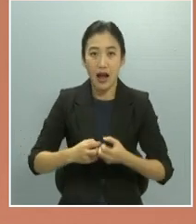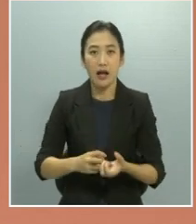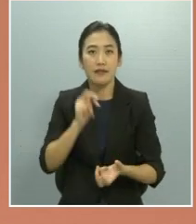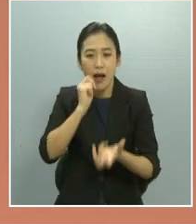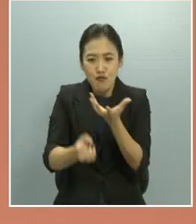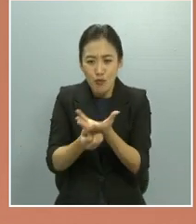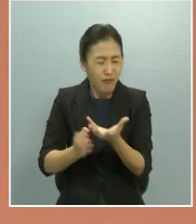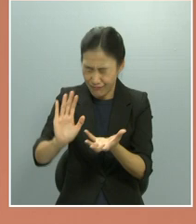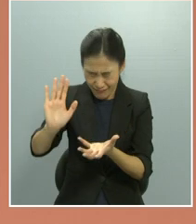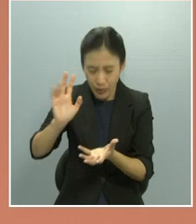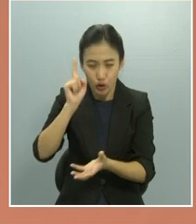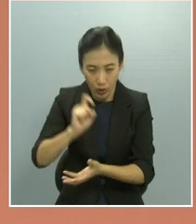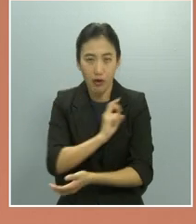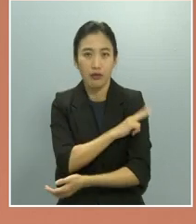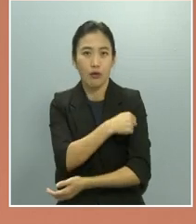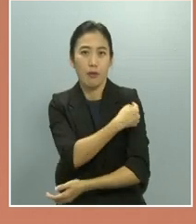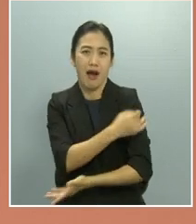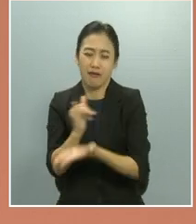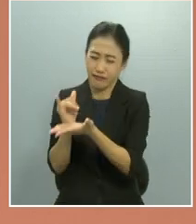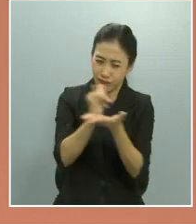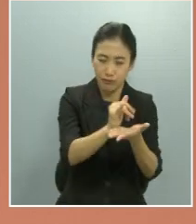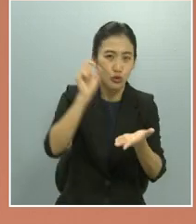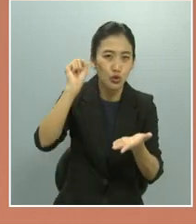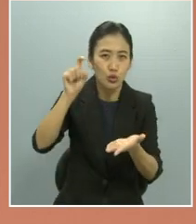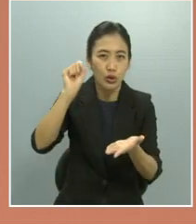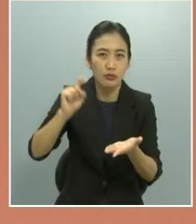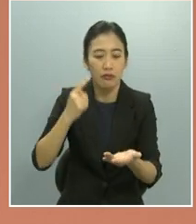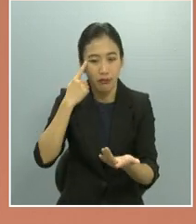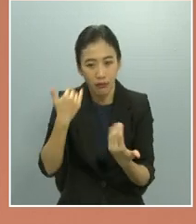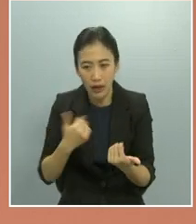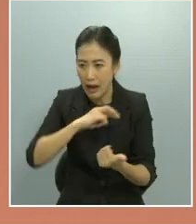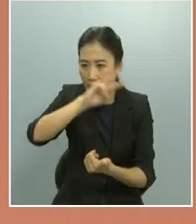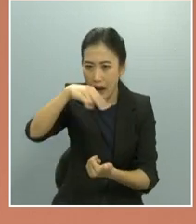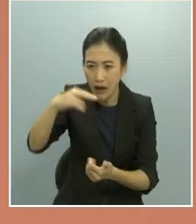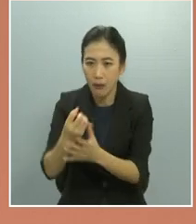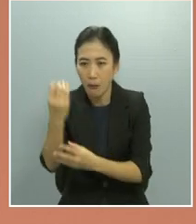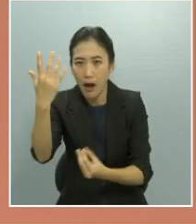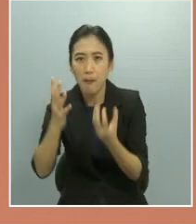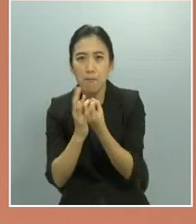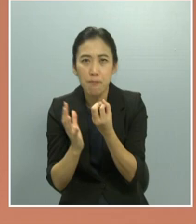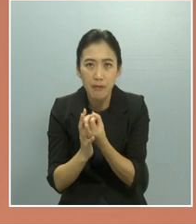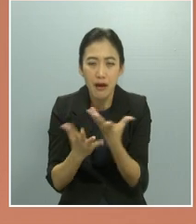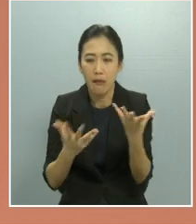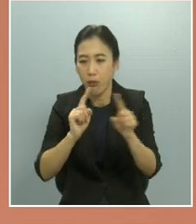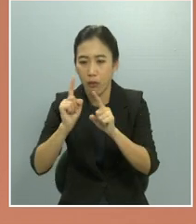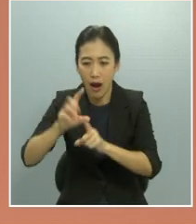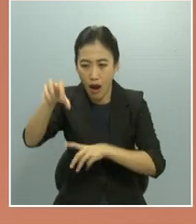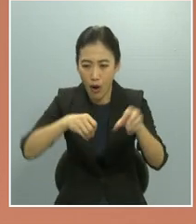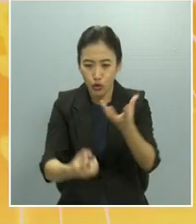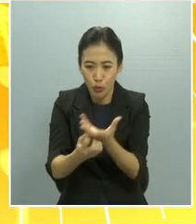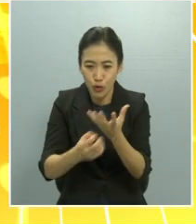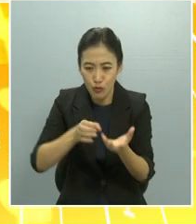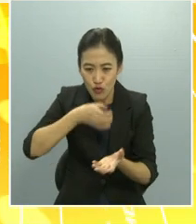อย่างเงี้ยรีบส่งโรงพยาบาลโดยด่วนไม่ใช่ว่ามันไล่หาสมุนไพรต้มชาดื่มกันนะคะเดี๋ยวช้าเกินไปจะเกิดอันตราย